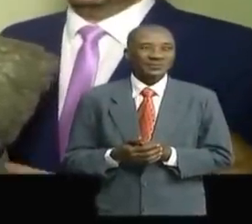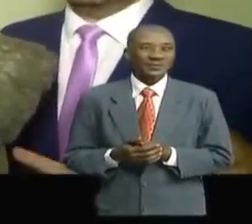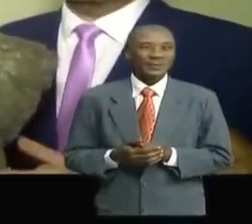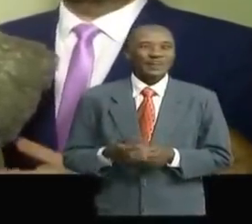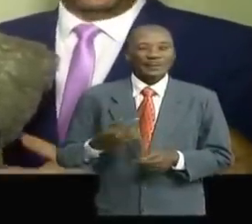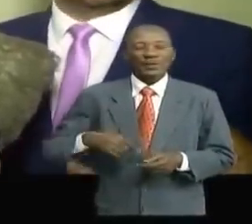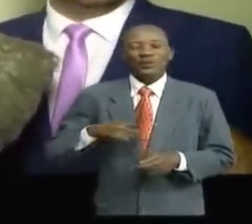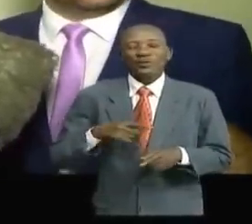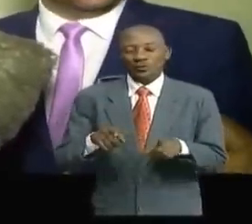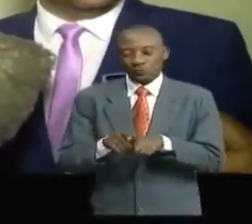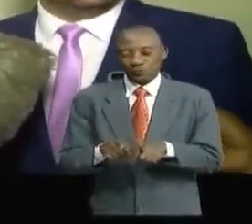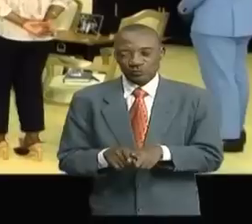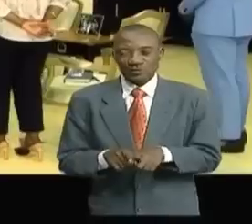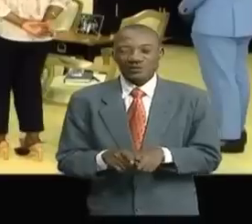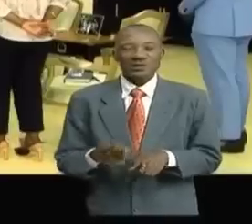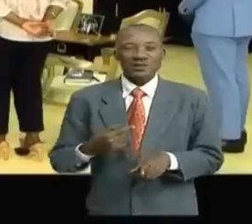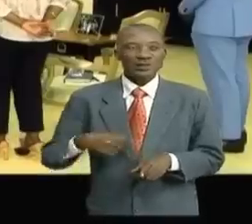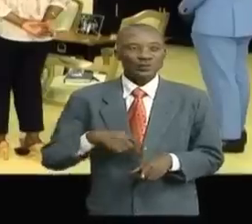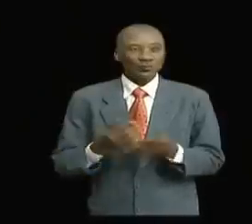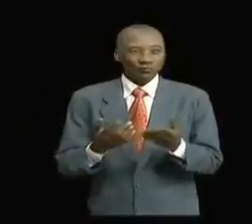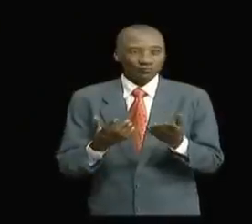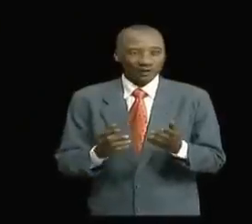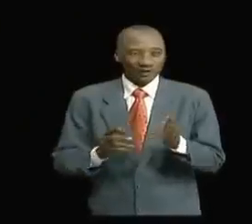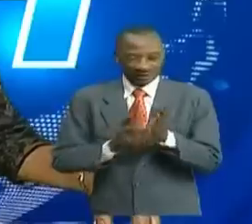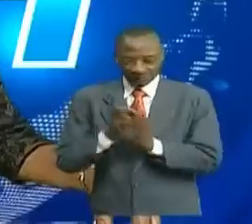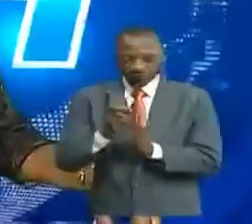enjeux de l'aide médicale.